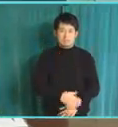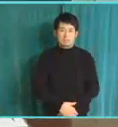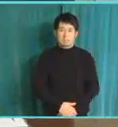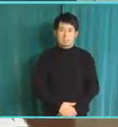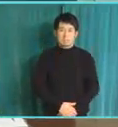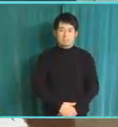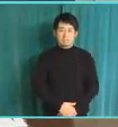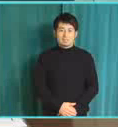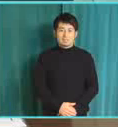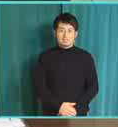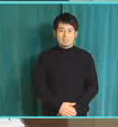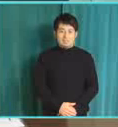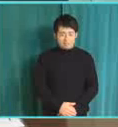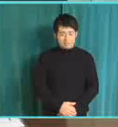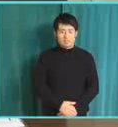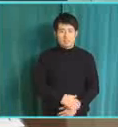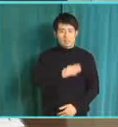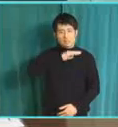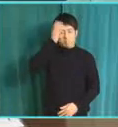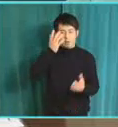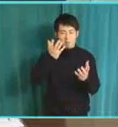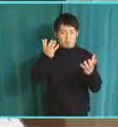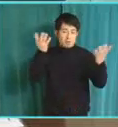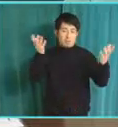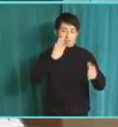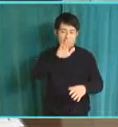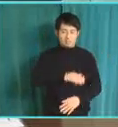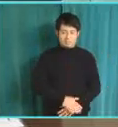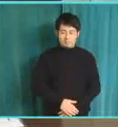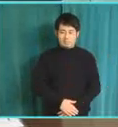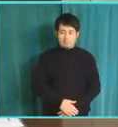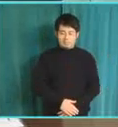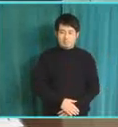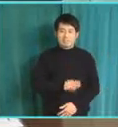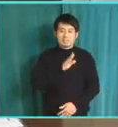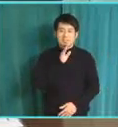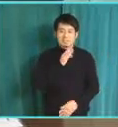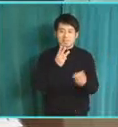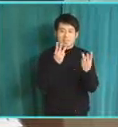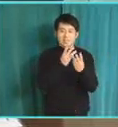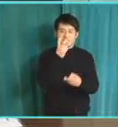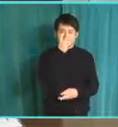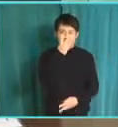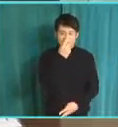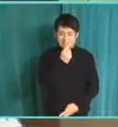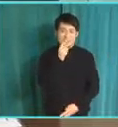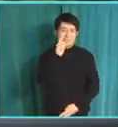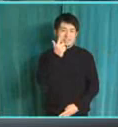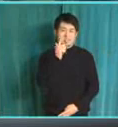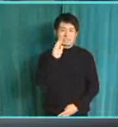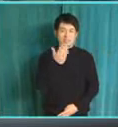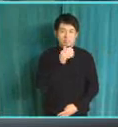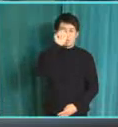ありがたいことに本当に盛況で、私実際数えてないんですけども、5000人ぐらい来てるようで、